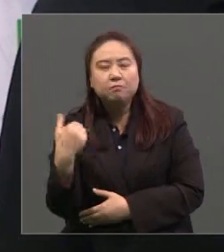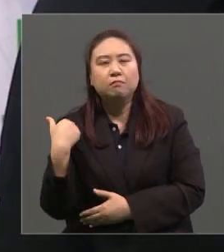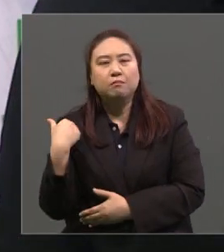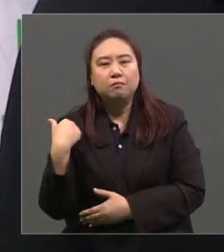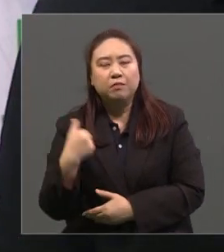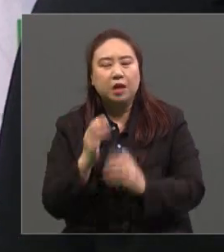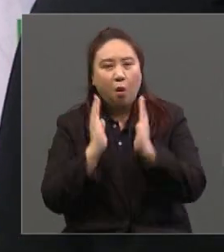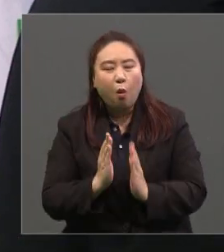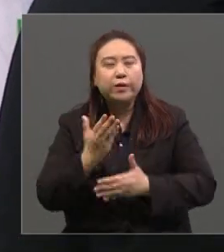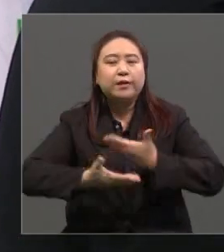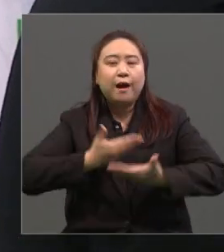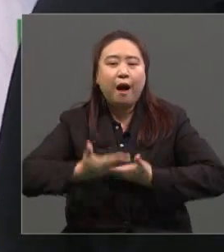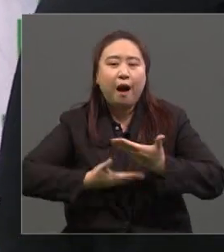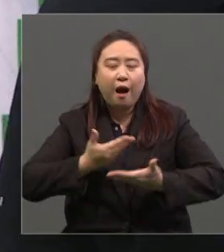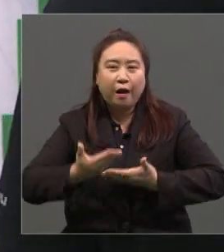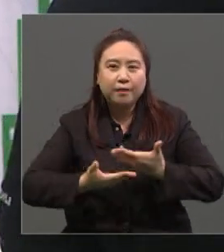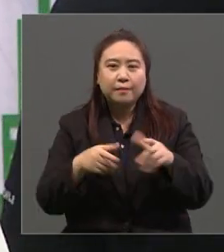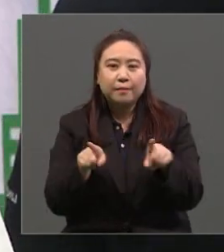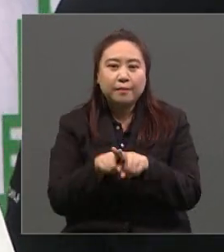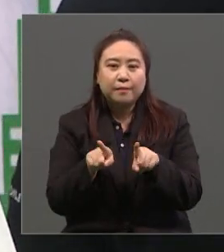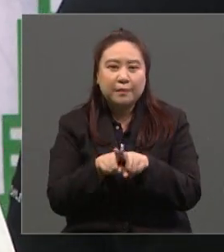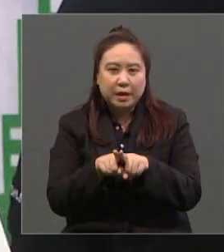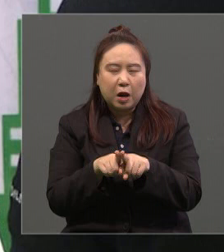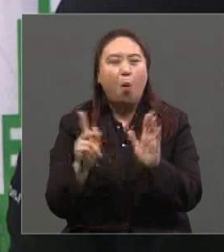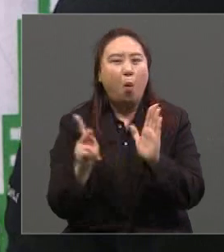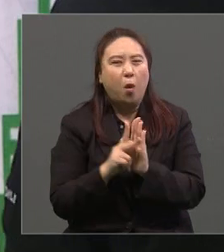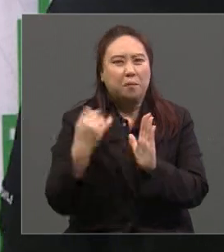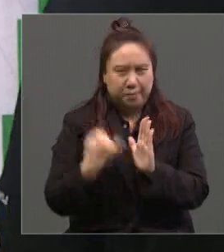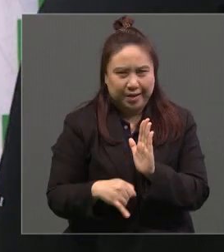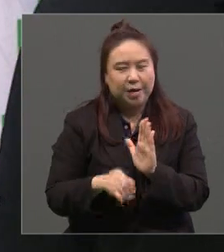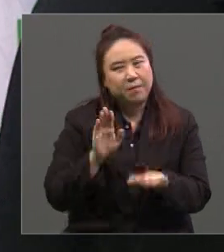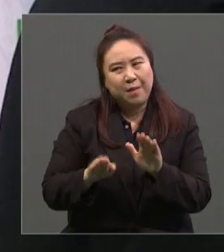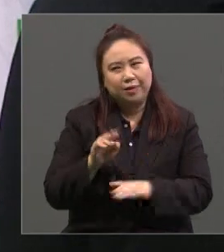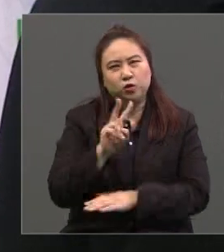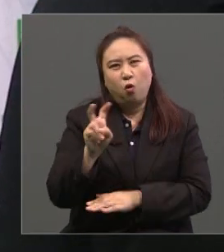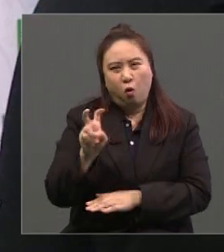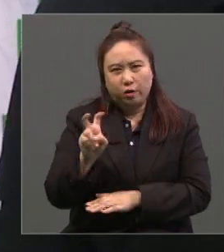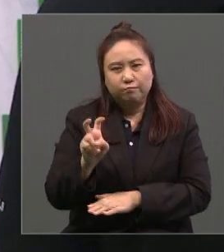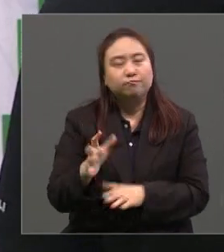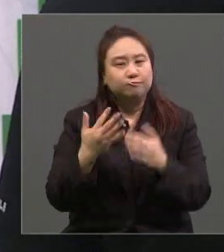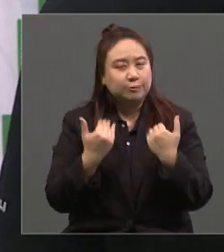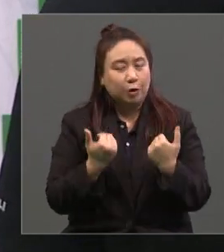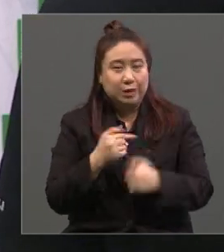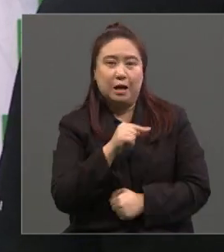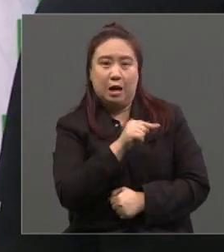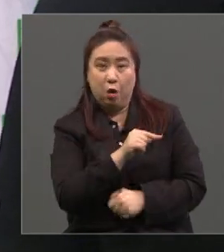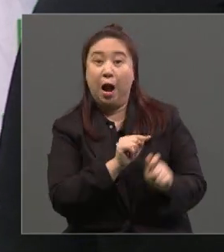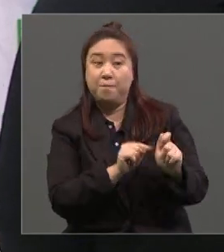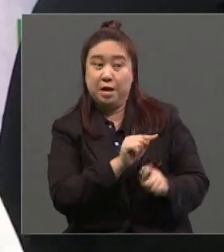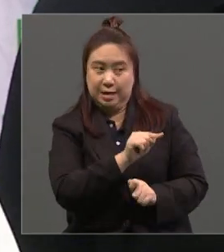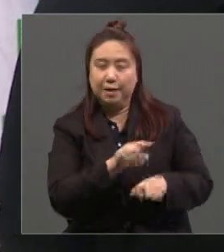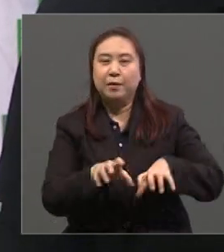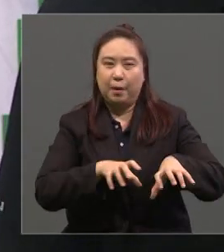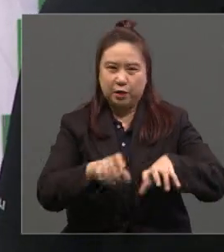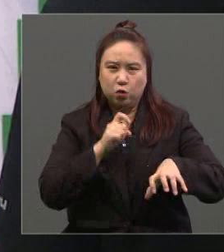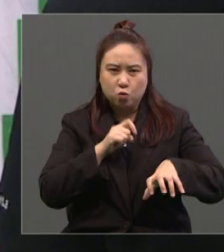ที่อยู่นอกผิดระเบียบนะประมาณ200รายซึ่งตอนนี้เขตก็อยู่ในกระบวนการการจัดระเบียบพยายามห